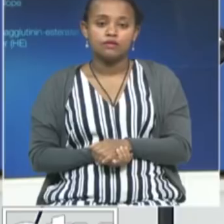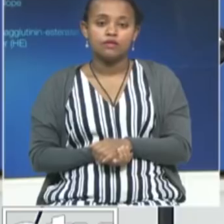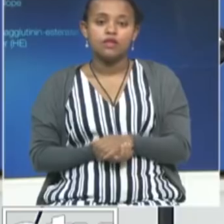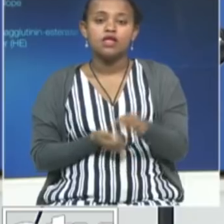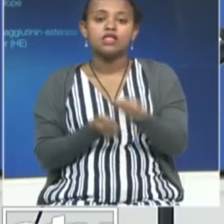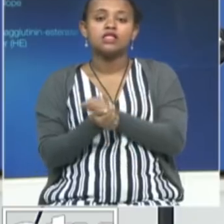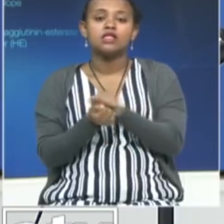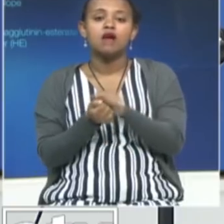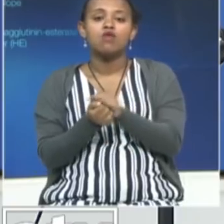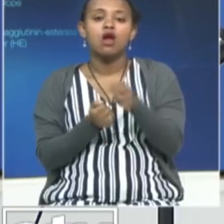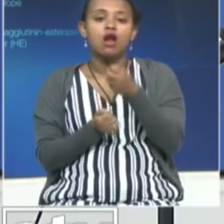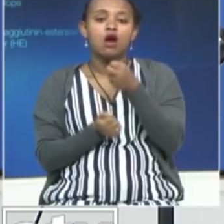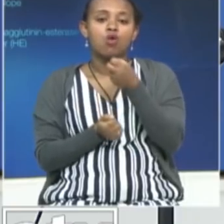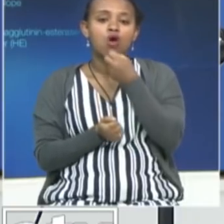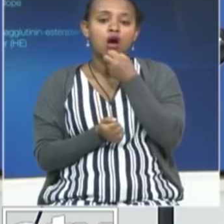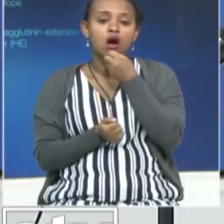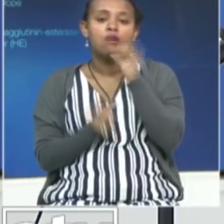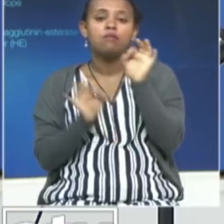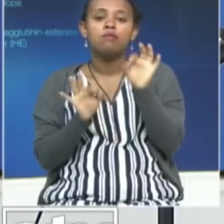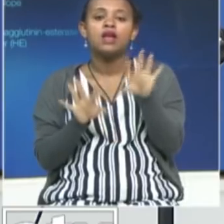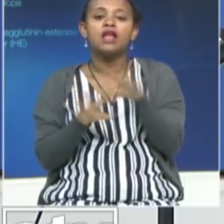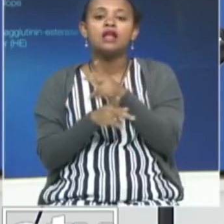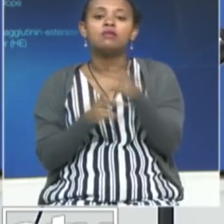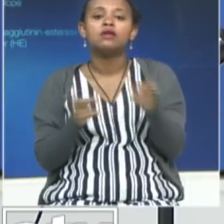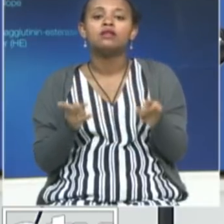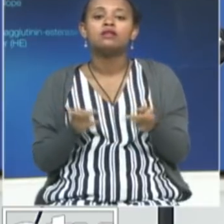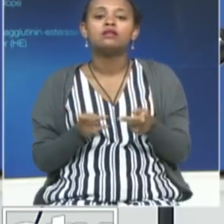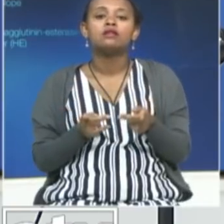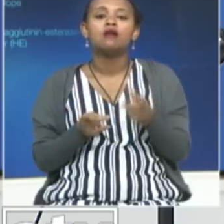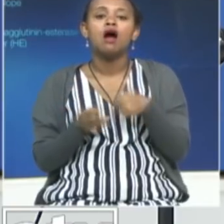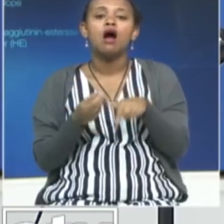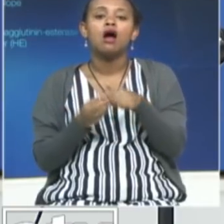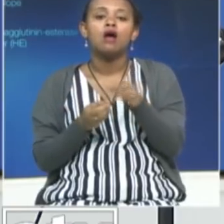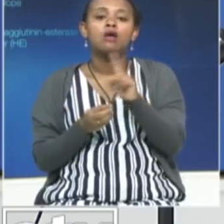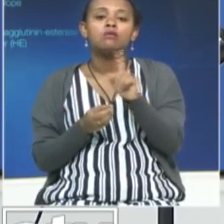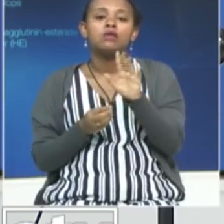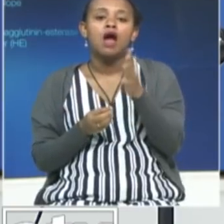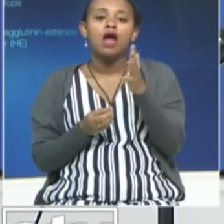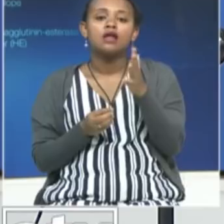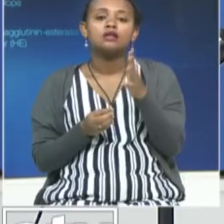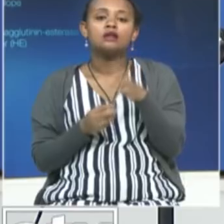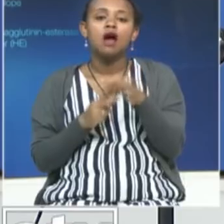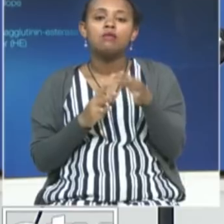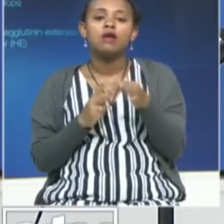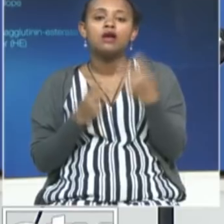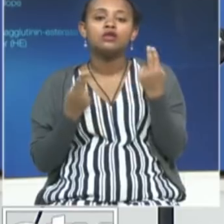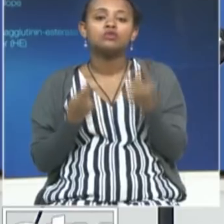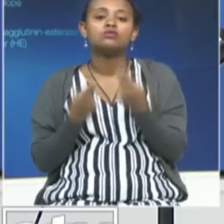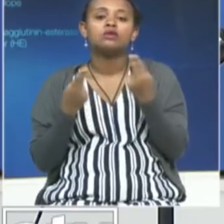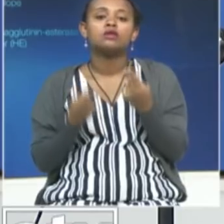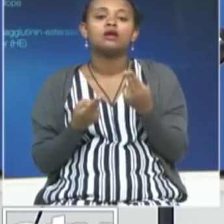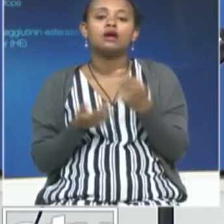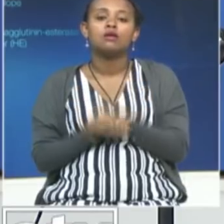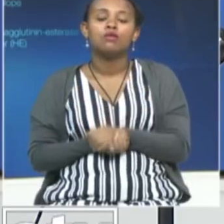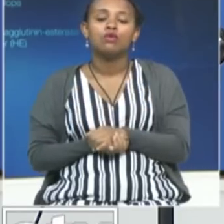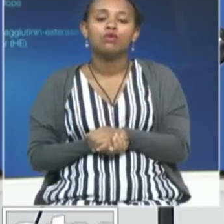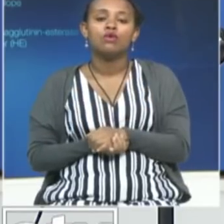ሳሙናና ውሃ የሌለበት አካባቢ ምን አይነት አማራጮች በተሰቡ ይጠቀም